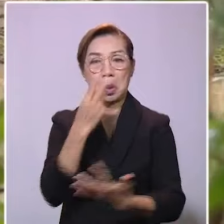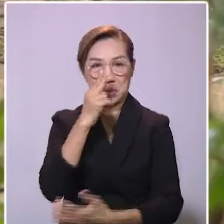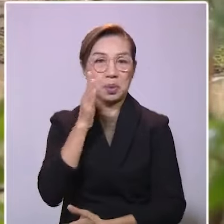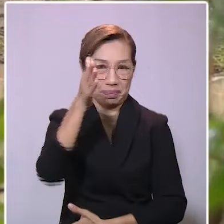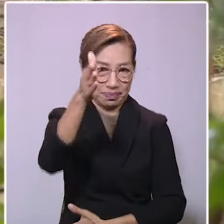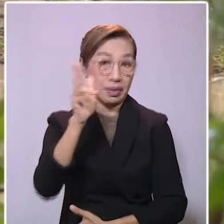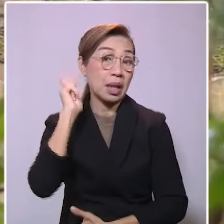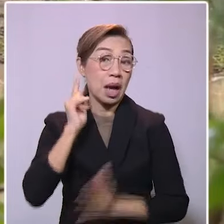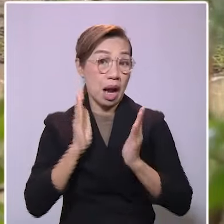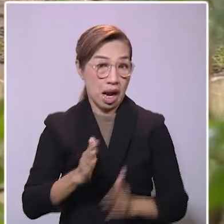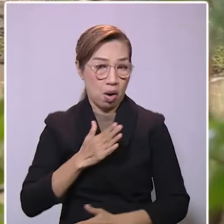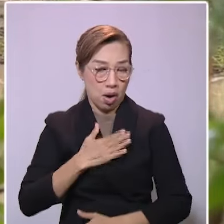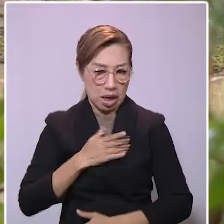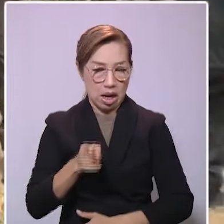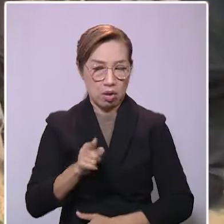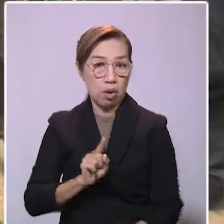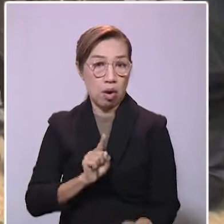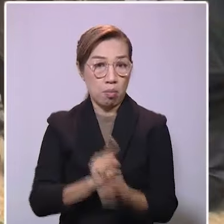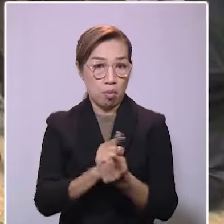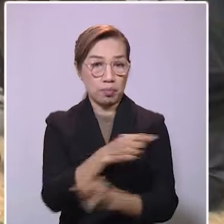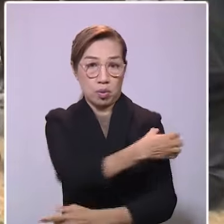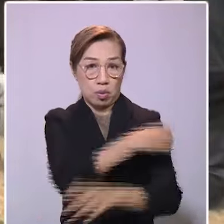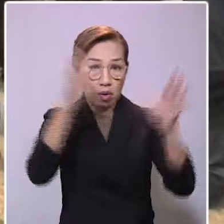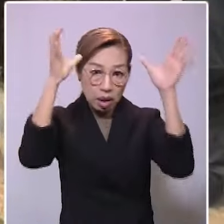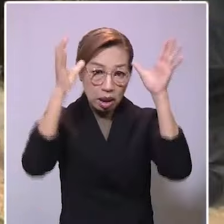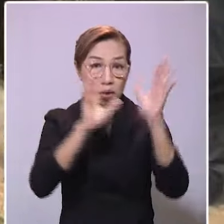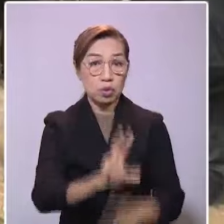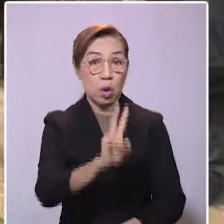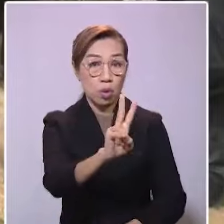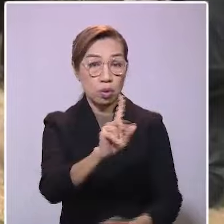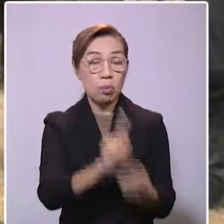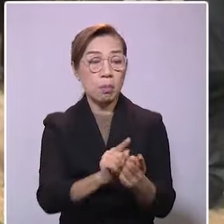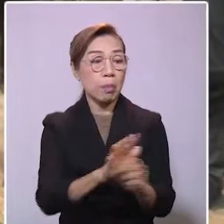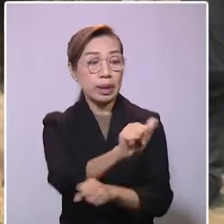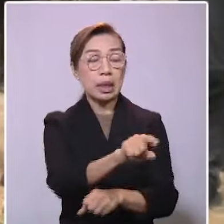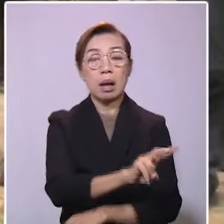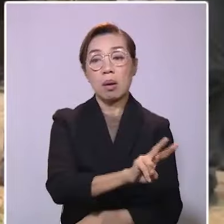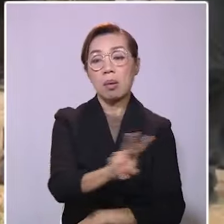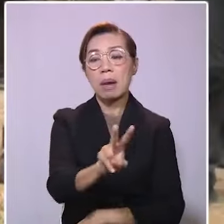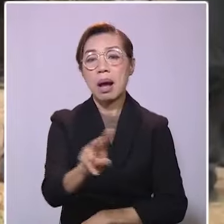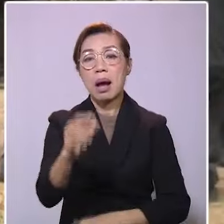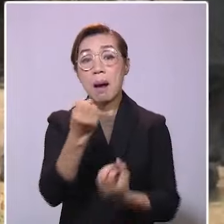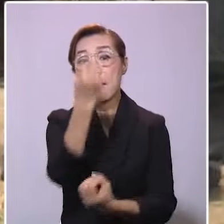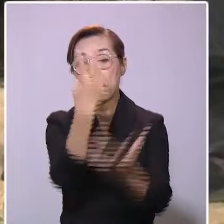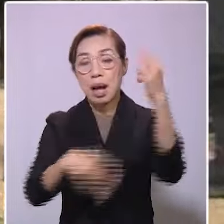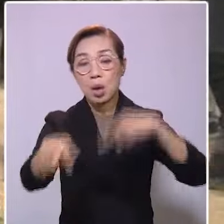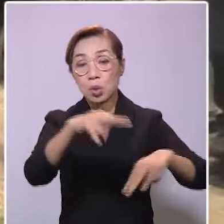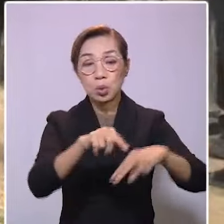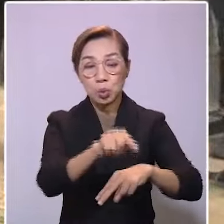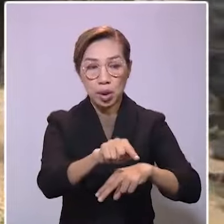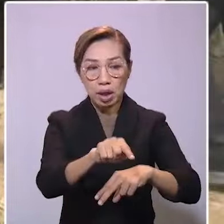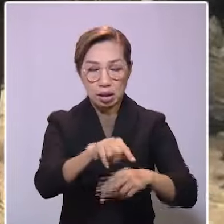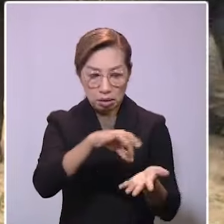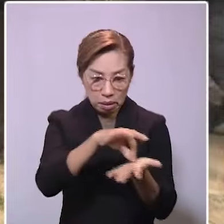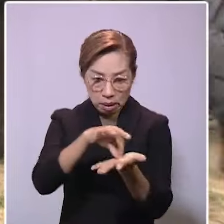นะทีมข่าวก็ยังได้พบกับเจ้าหน้าที่อุทยาน2คนครับมาตรวจพื้นที่ป่ารายวันแล้วก็มีการจับพิกัด